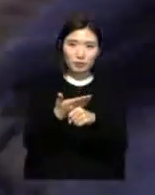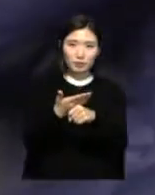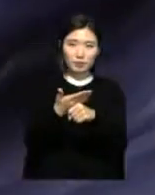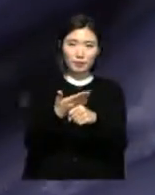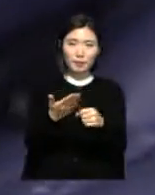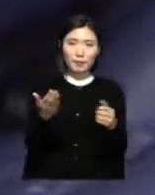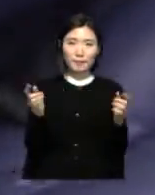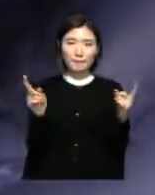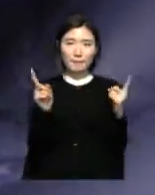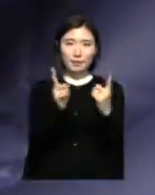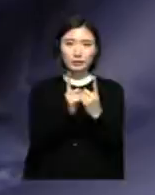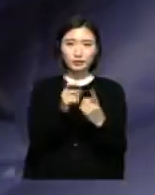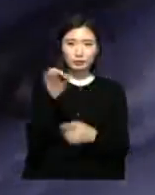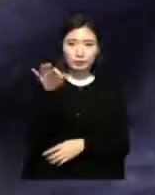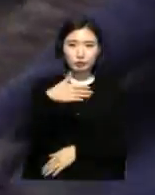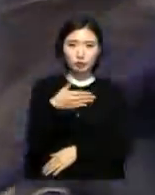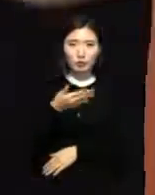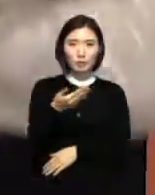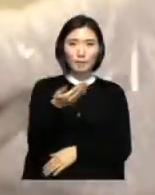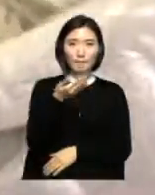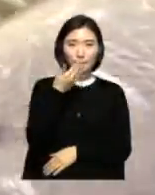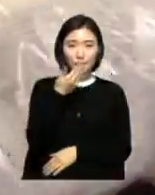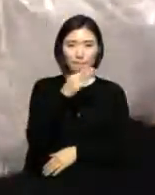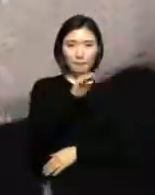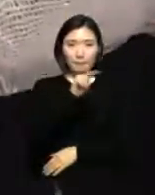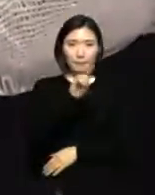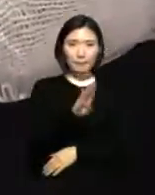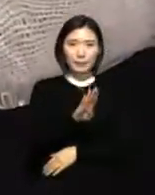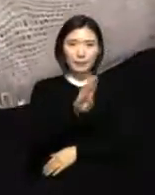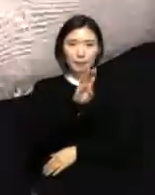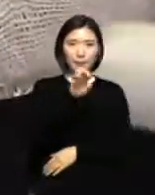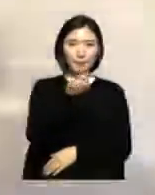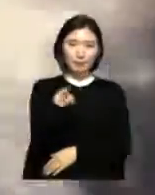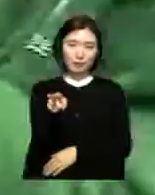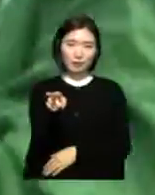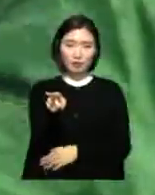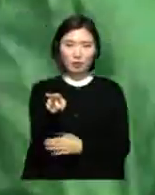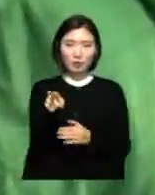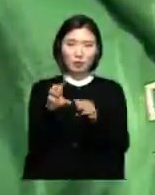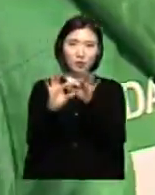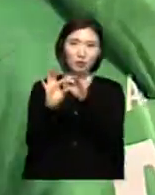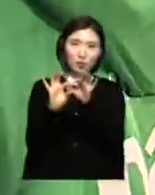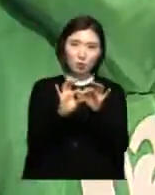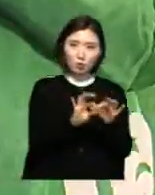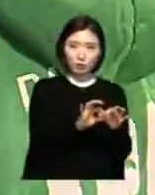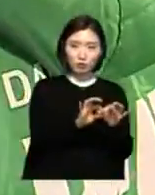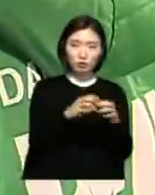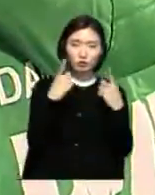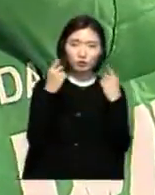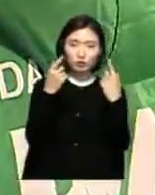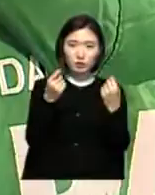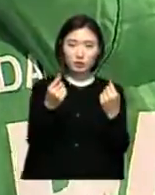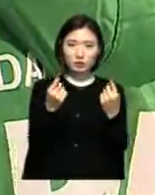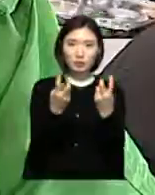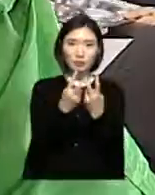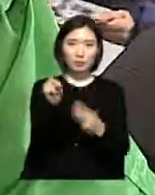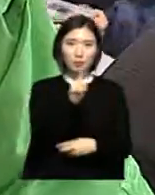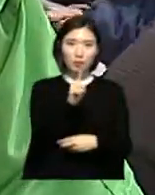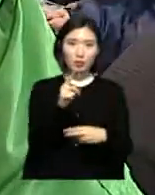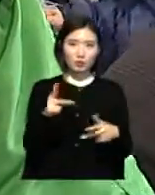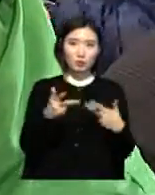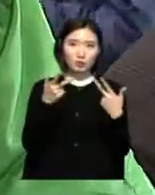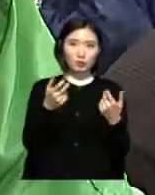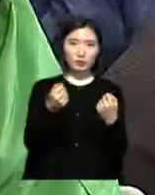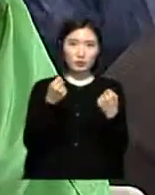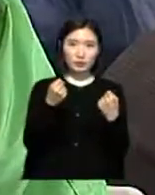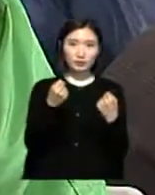다일 공동체 무료급식 밥퍼. 긴 시간 온정의 손길을 이어올 수 있었던 비결은 자원봉사의 힘입니다.